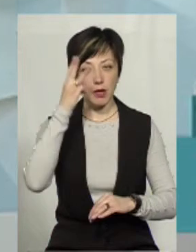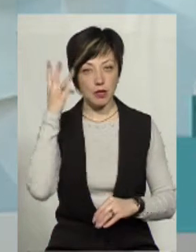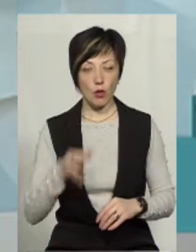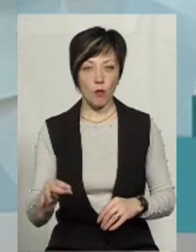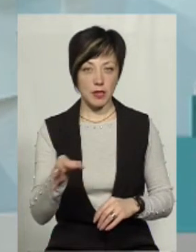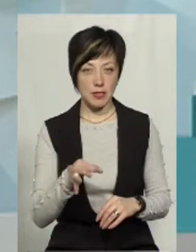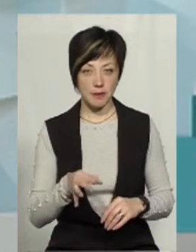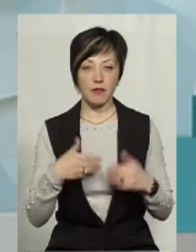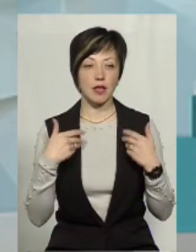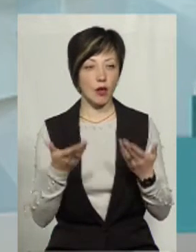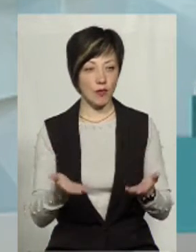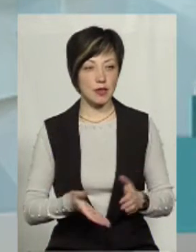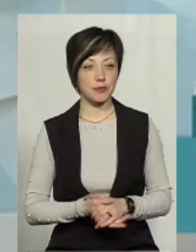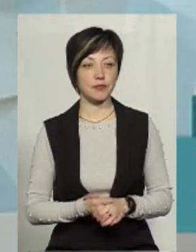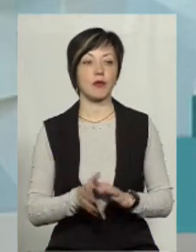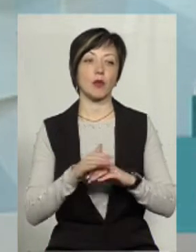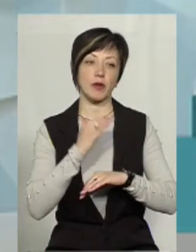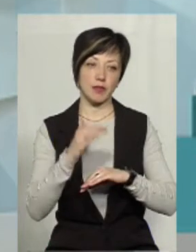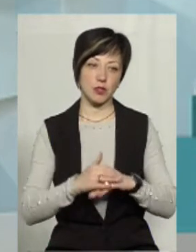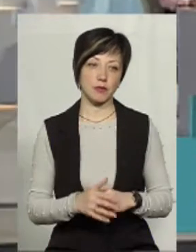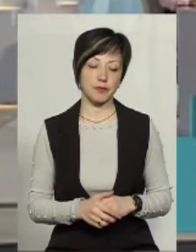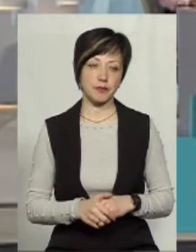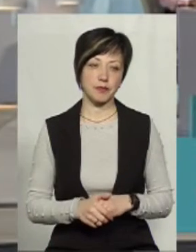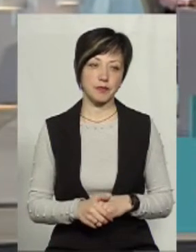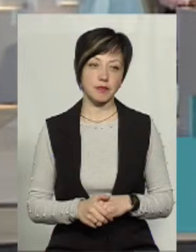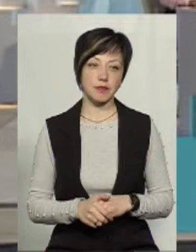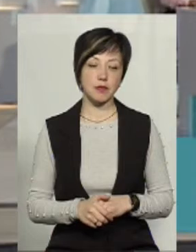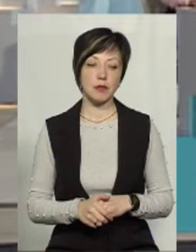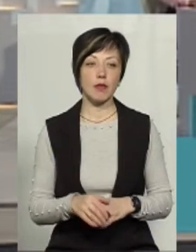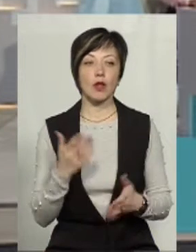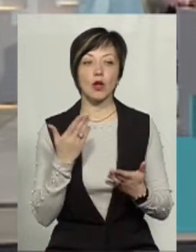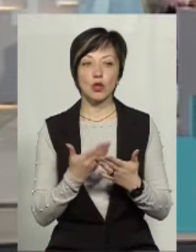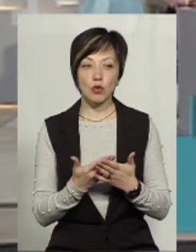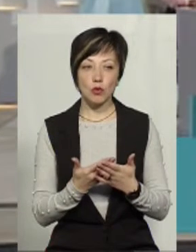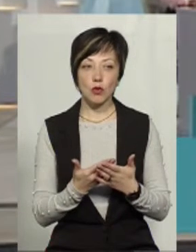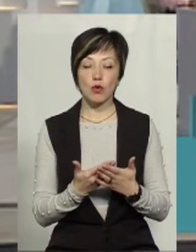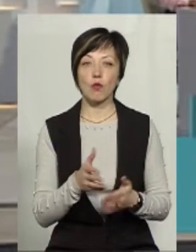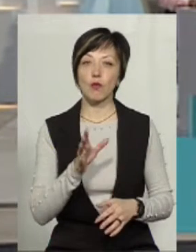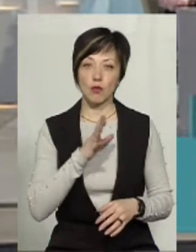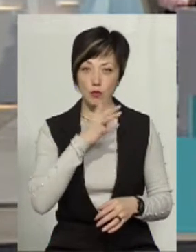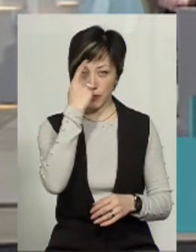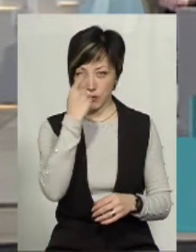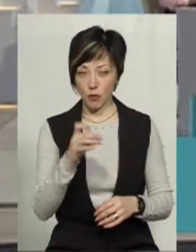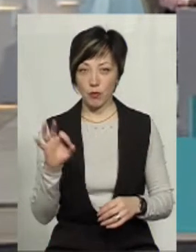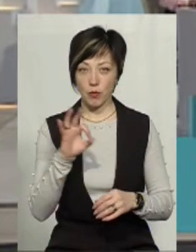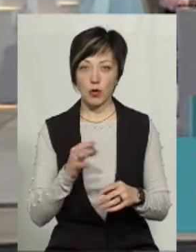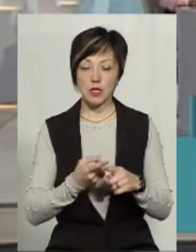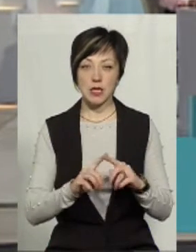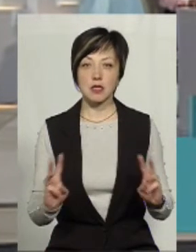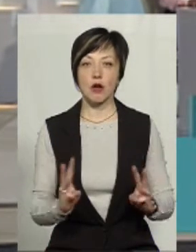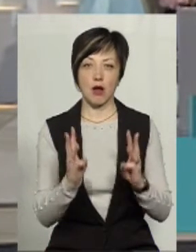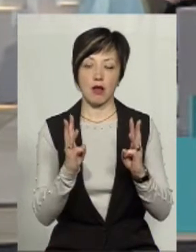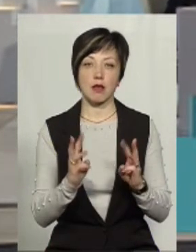у Хмельницькій області. Вітаю вас, пане Сергію. Доброго вечора. То надходило до вашої служби повідомлення про це